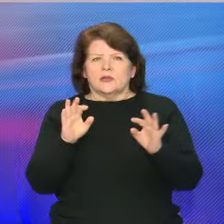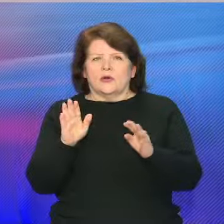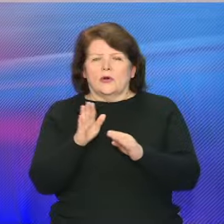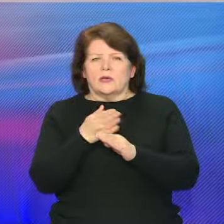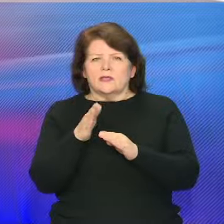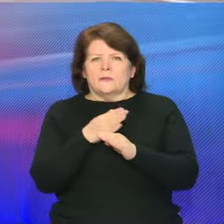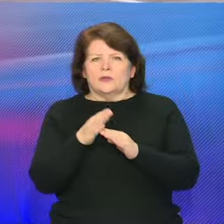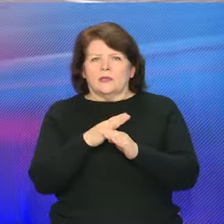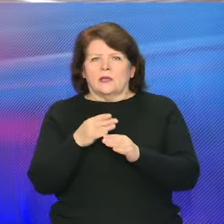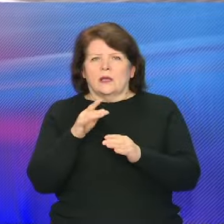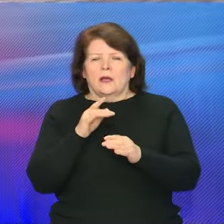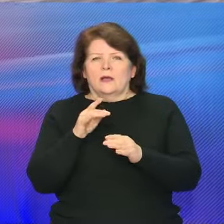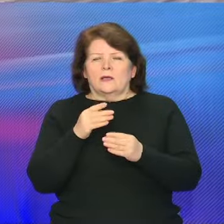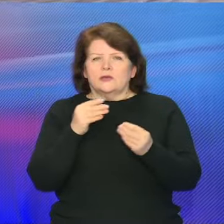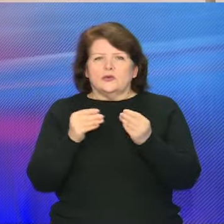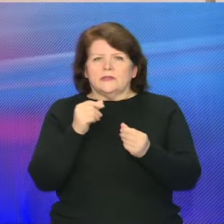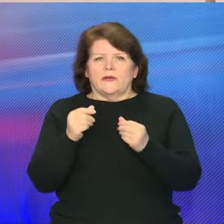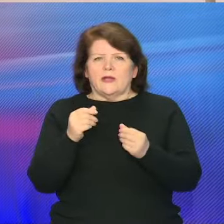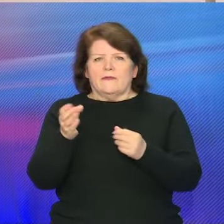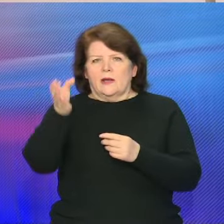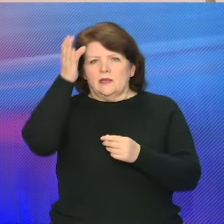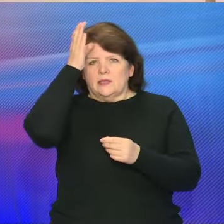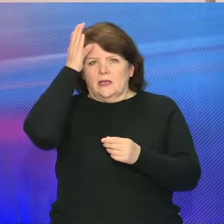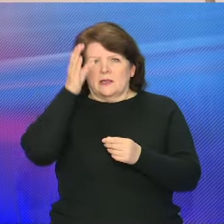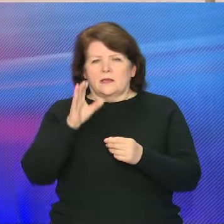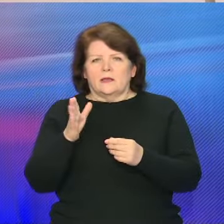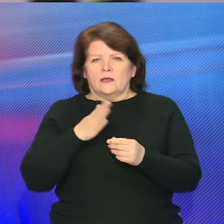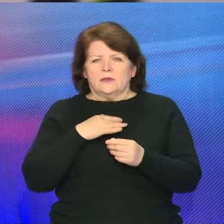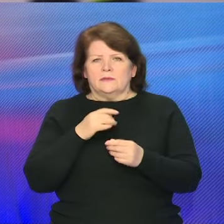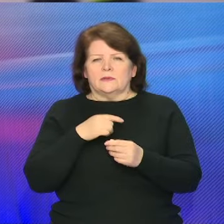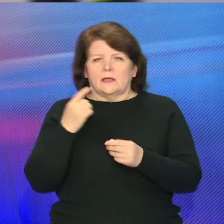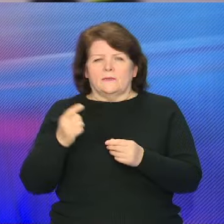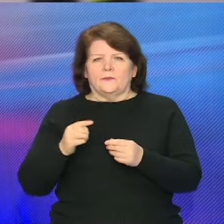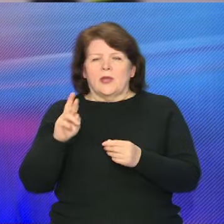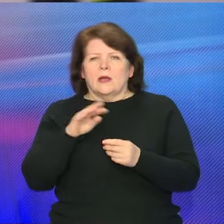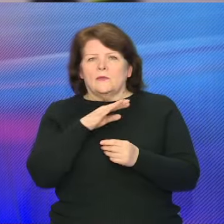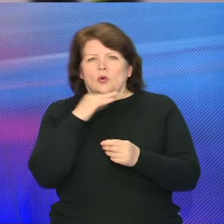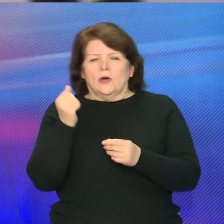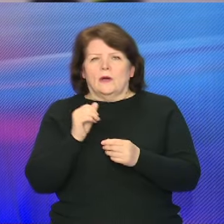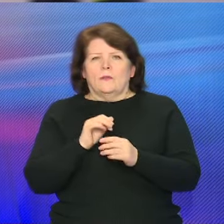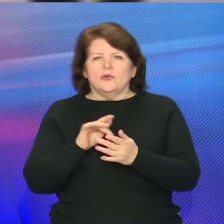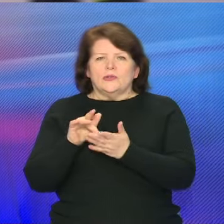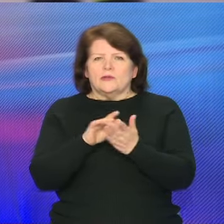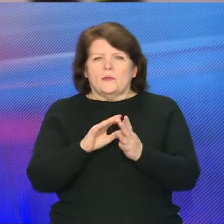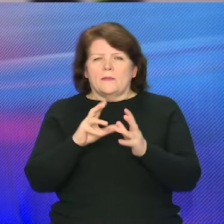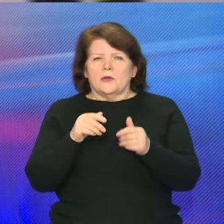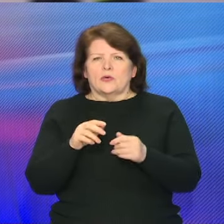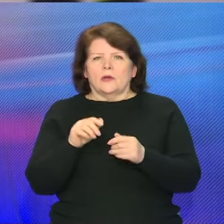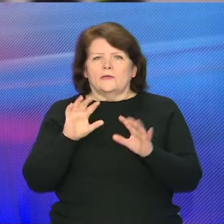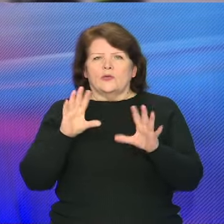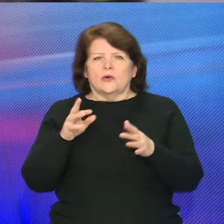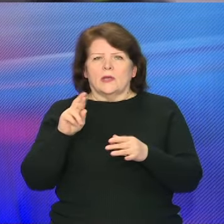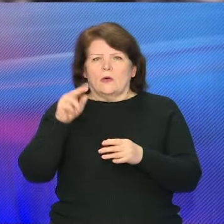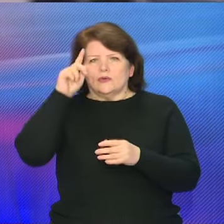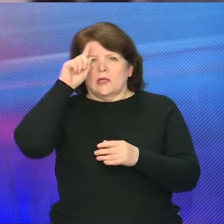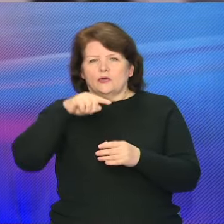інтэлекту. Усё гэта на фоне самых значных славутасцей нашай краіны. Я много путешествую по миру, да, а тут я узнаю, что